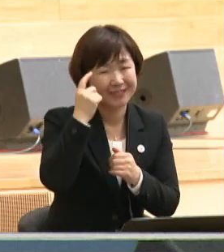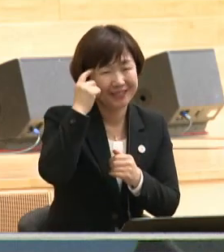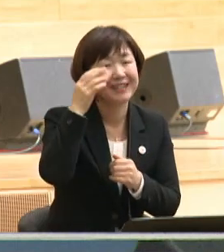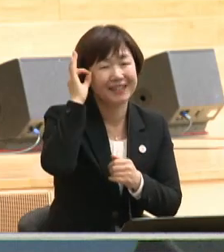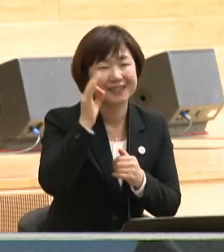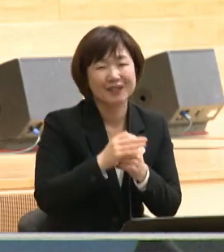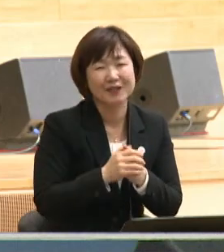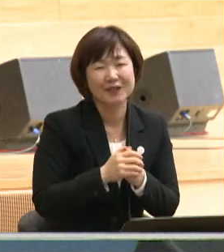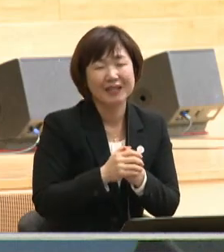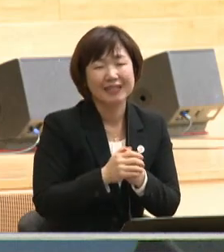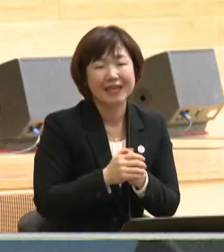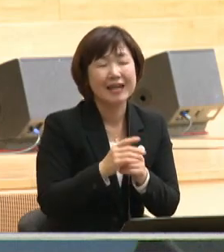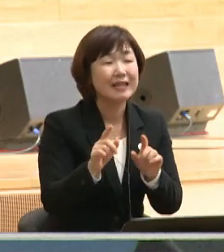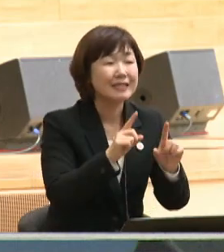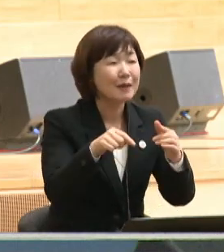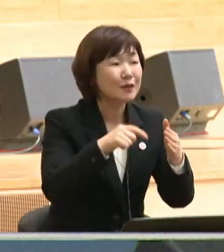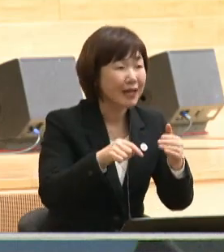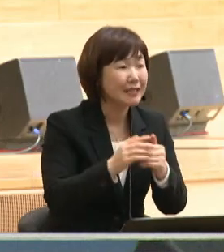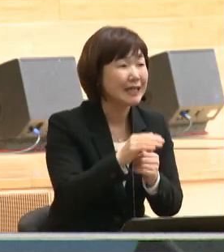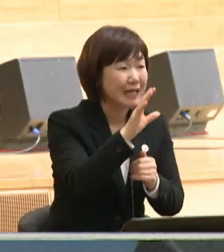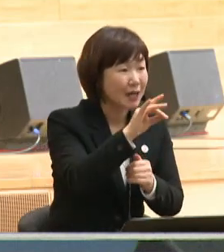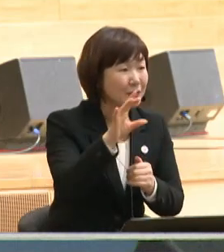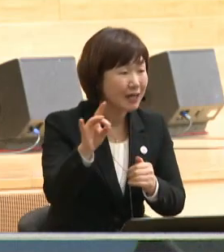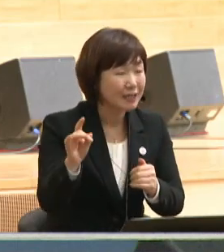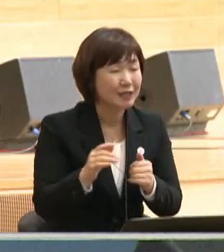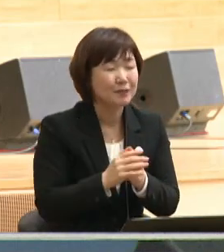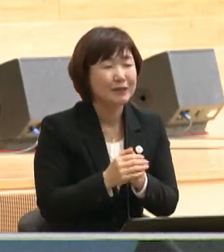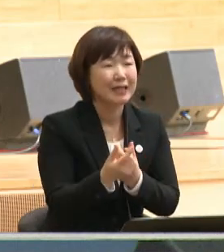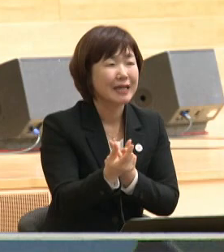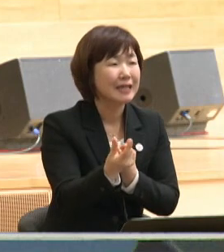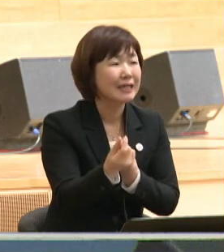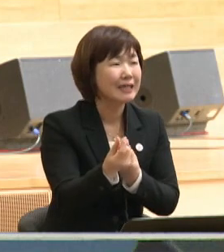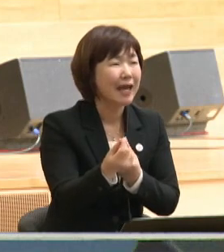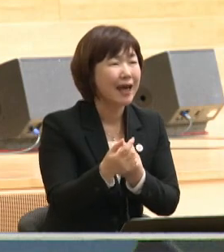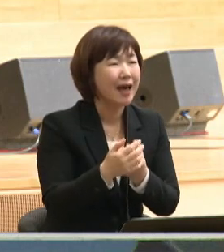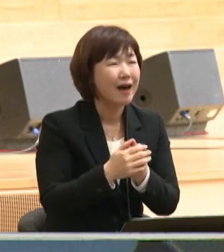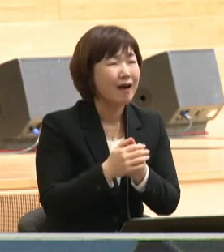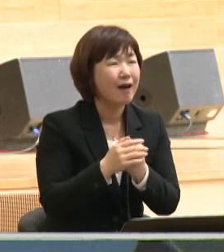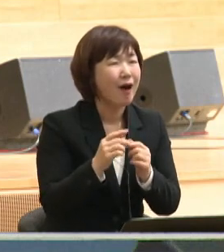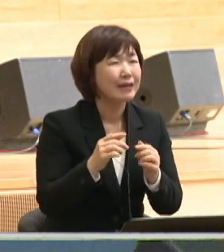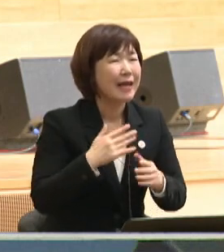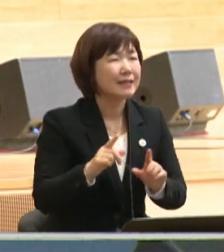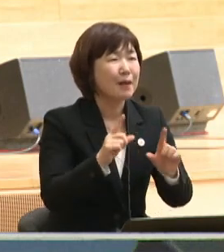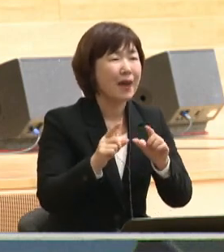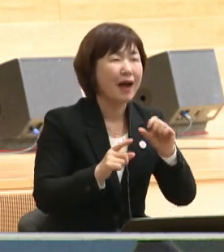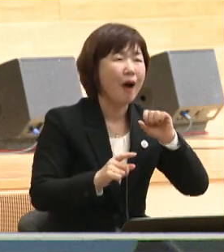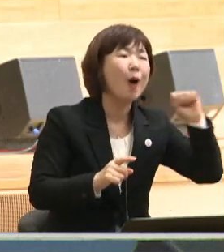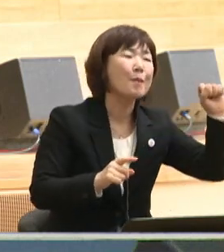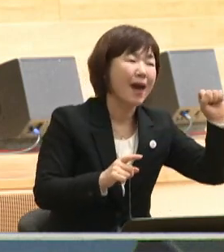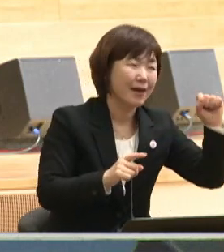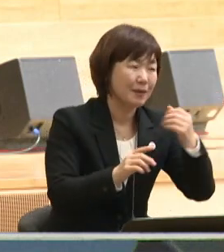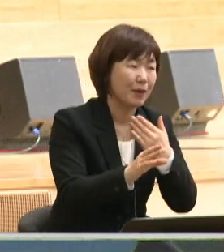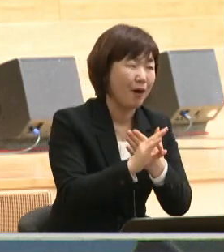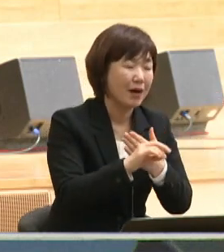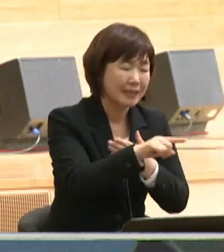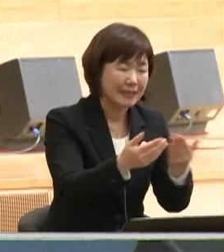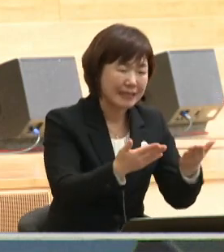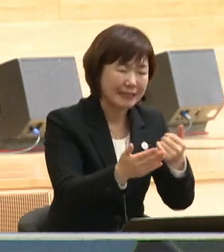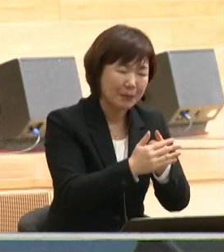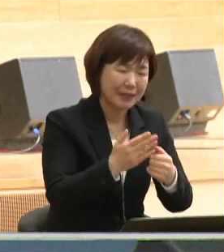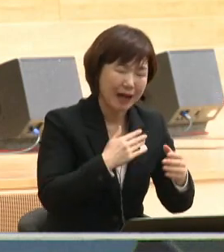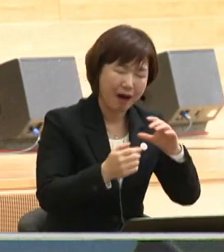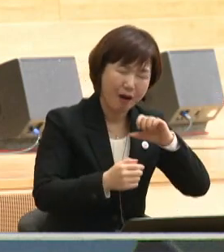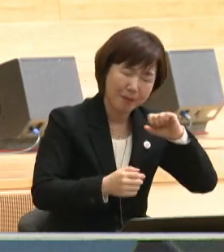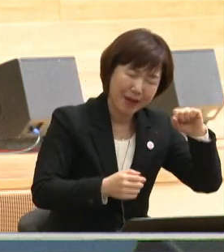일들은 분명 필요한 것입니다 그러나 여기에 얽매인다면 그 일들이 나를 얽매게